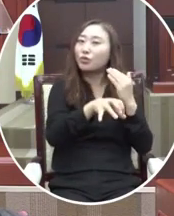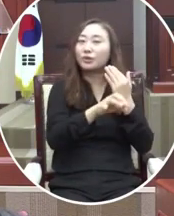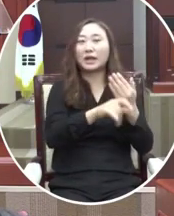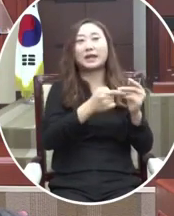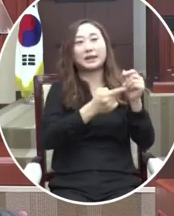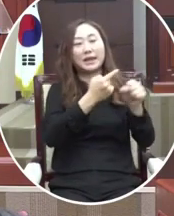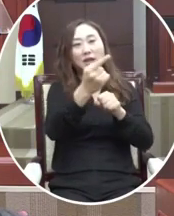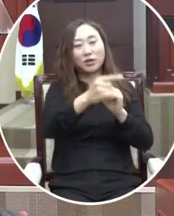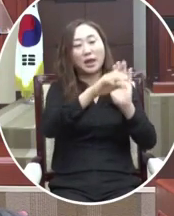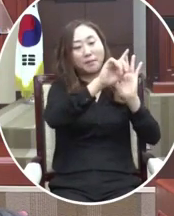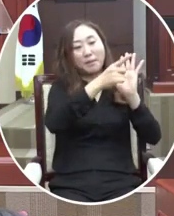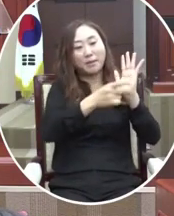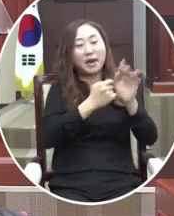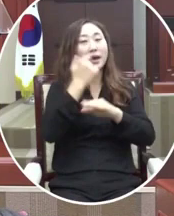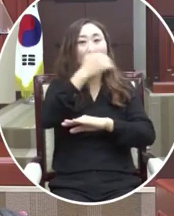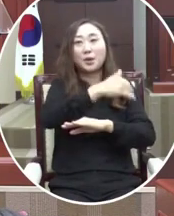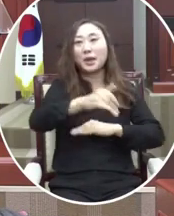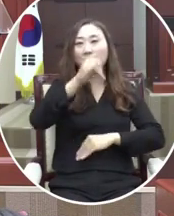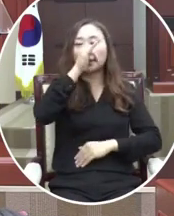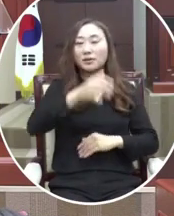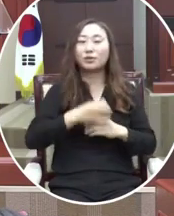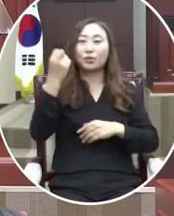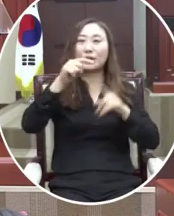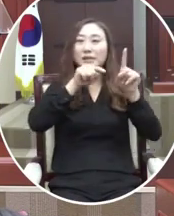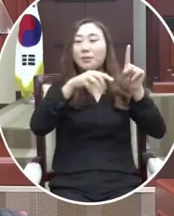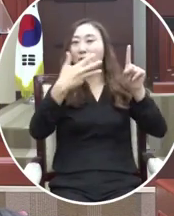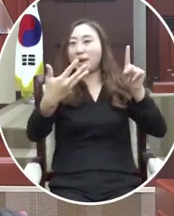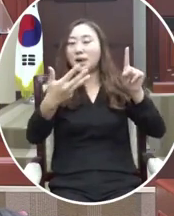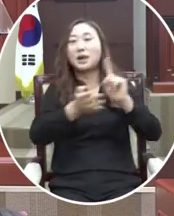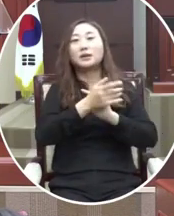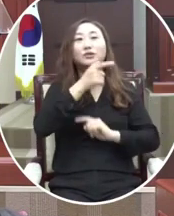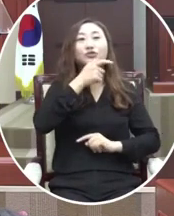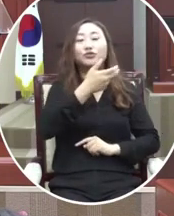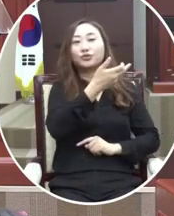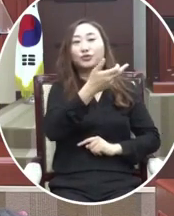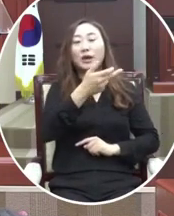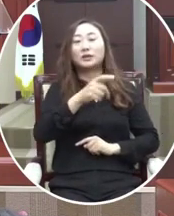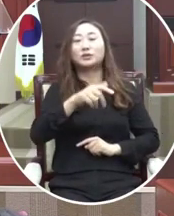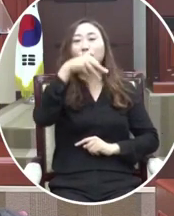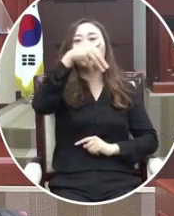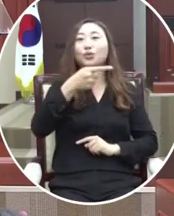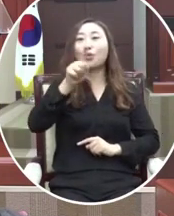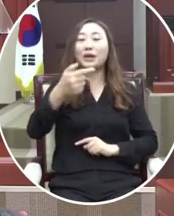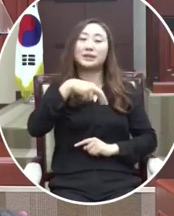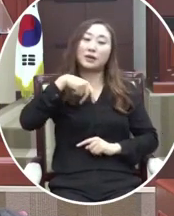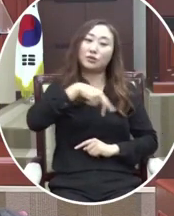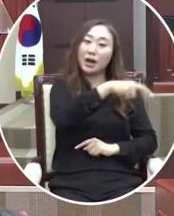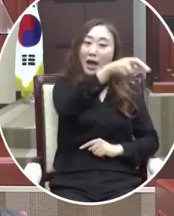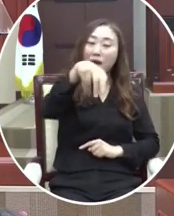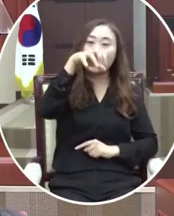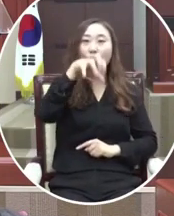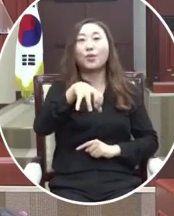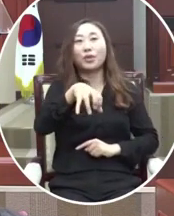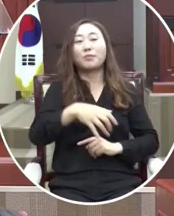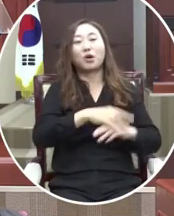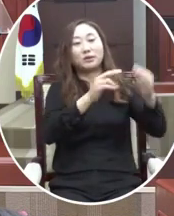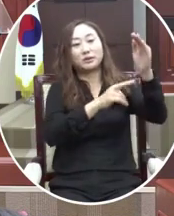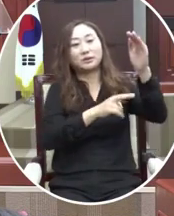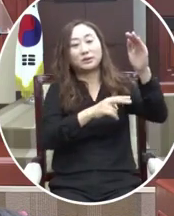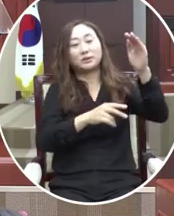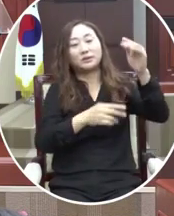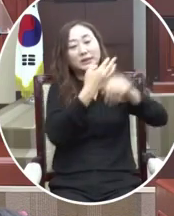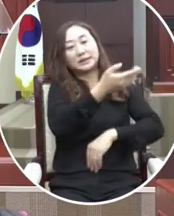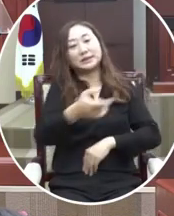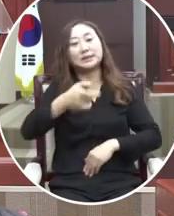단계적으로 선보이도록 하겠습니다 아울로 1.8km 초환산 순환산책로 조성을 시작함으로써 4대 하천 산책로에